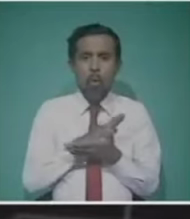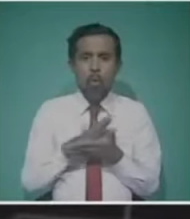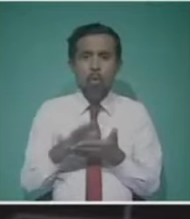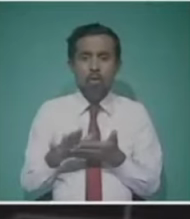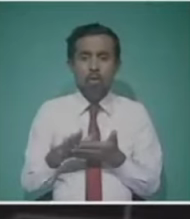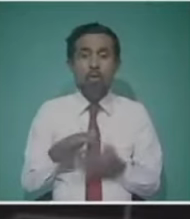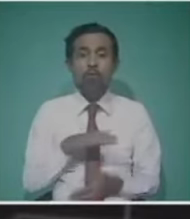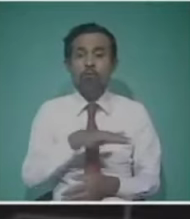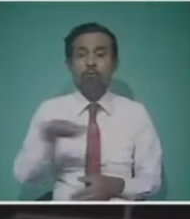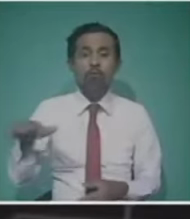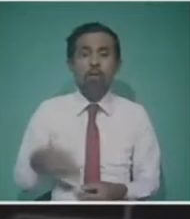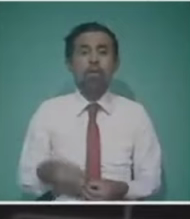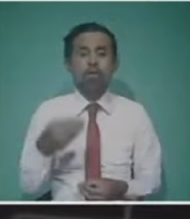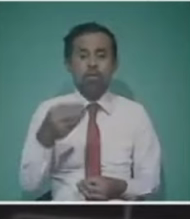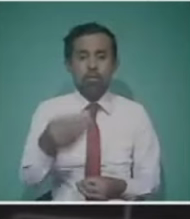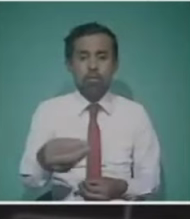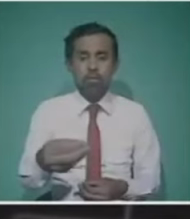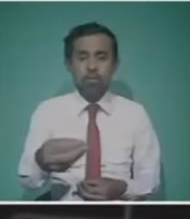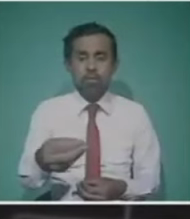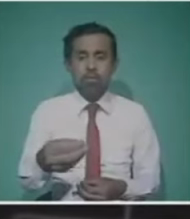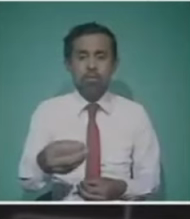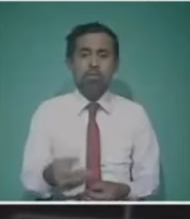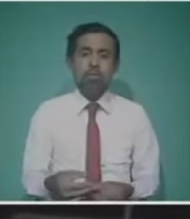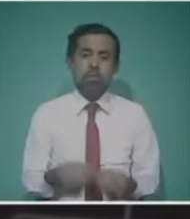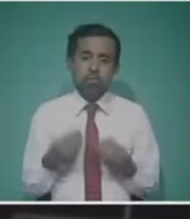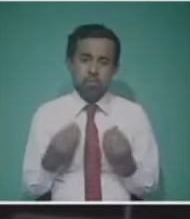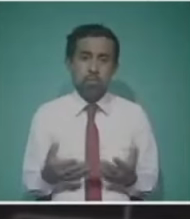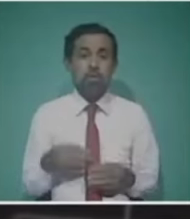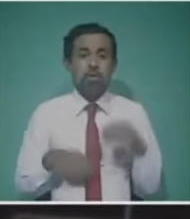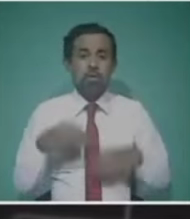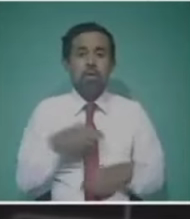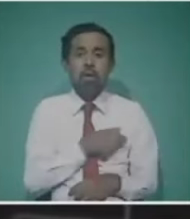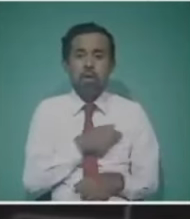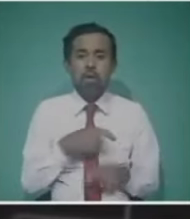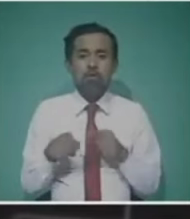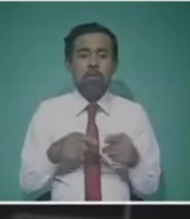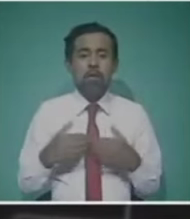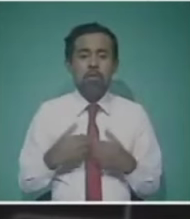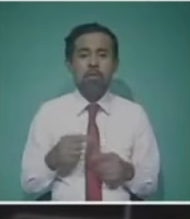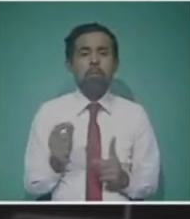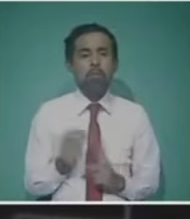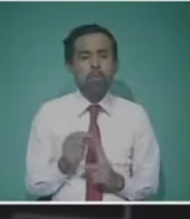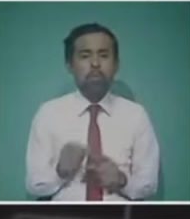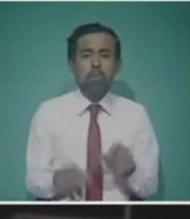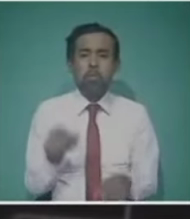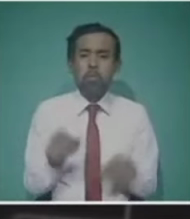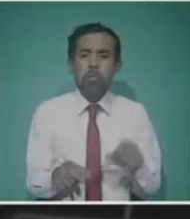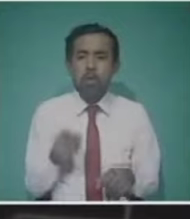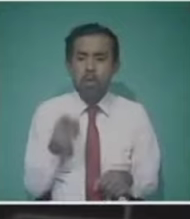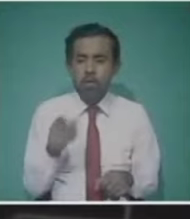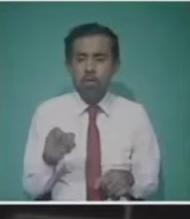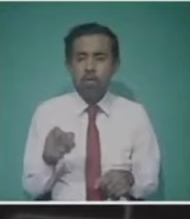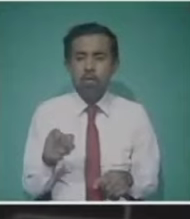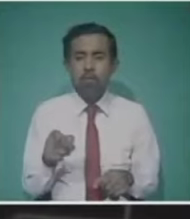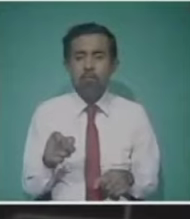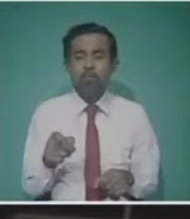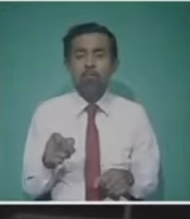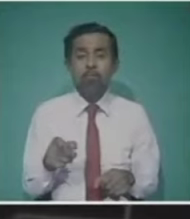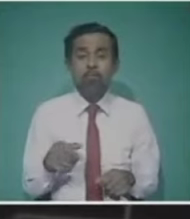கவலையடைகிறேன், இந்த மாவட்டத்தின் ஒரு அரசியல் பிரமுகராக எங்களுடைய ஏழைகளுக்கு அல்லது தொழில் முனைவர்களுக்கு தொழிலை செய்ய